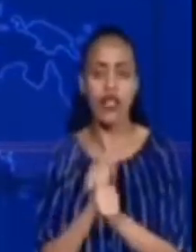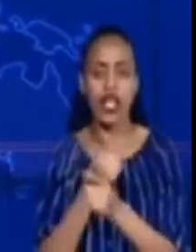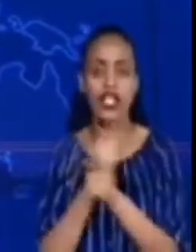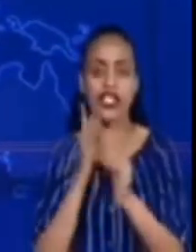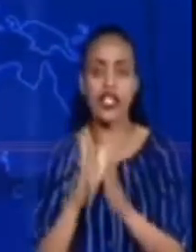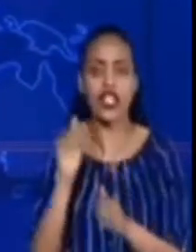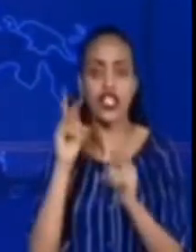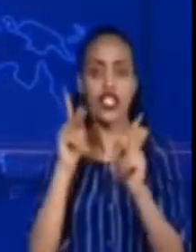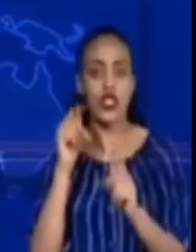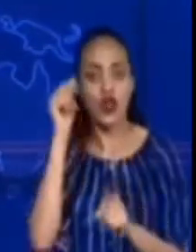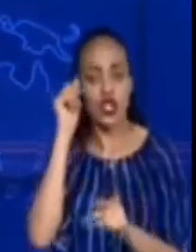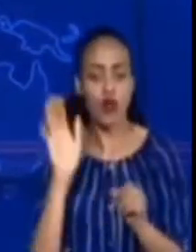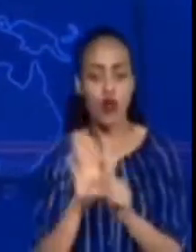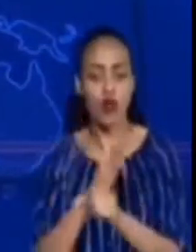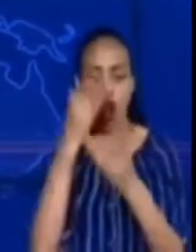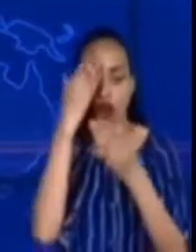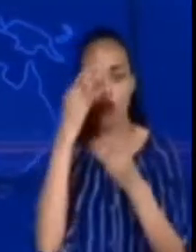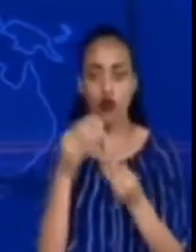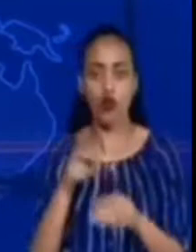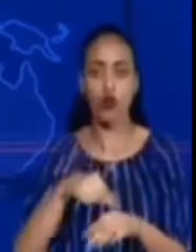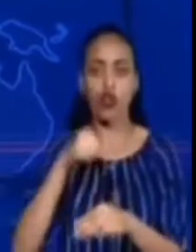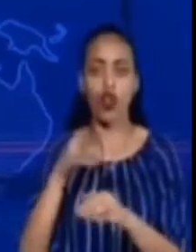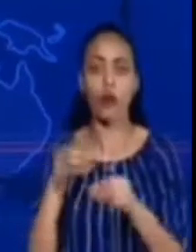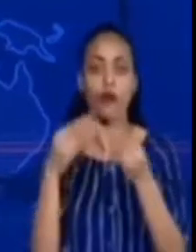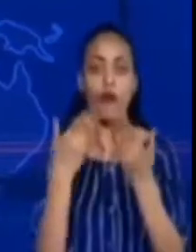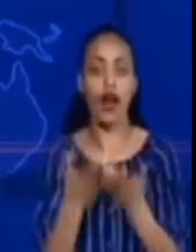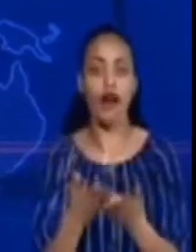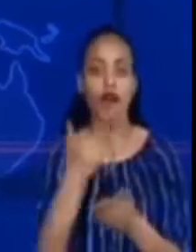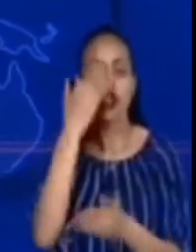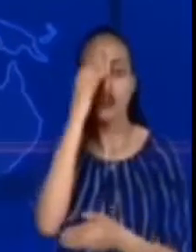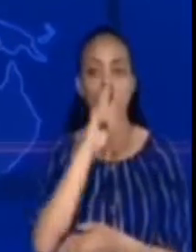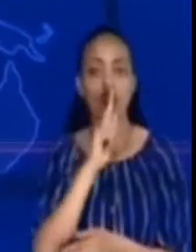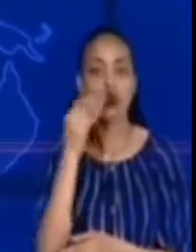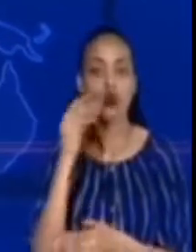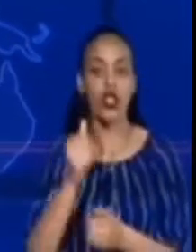በውላ ያልተመሰረተ የቢዝነስ ግንኙነት ያደረገ